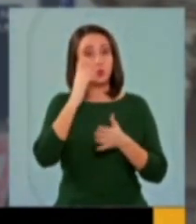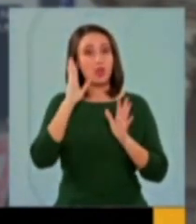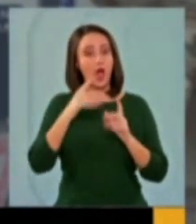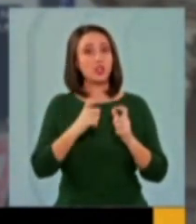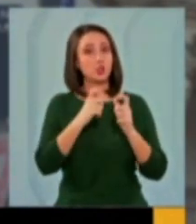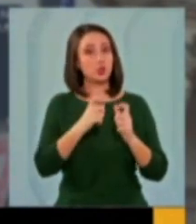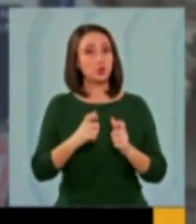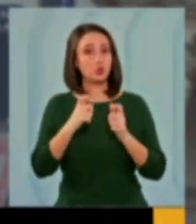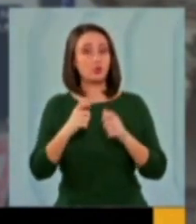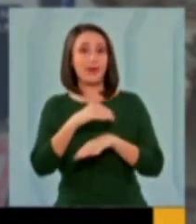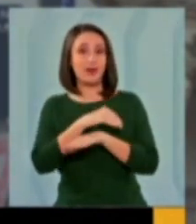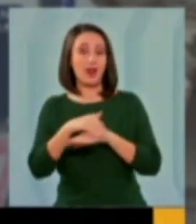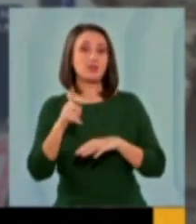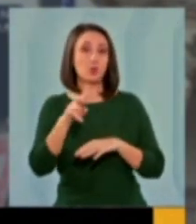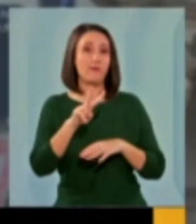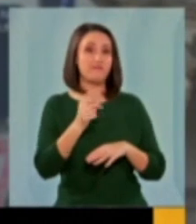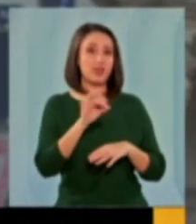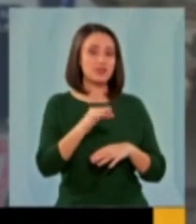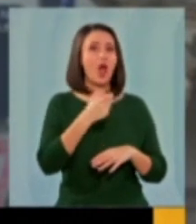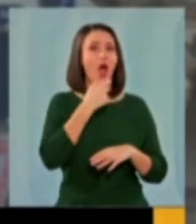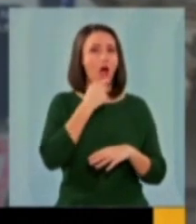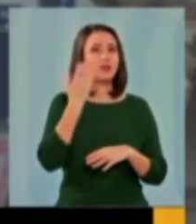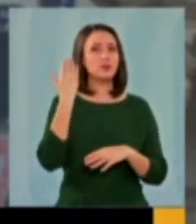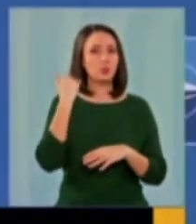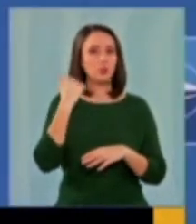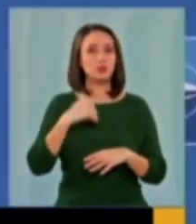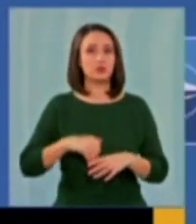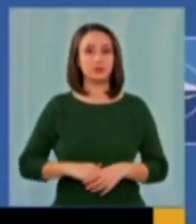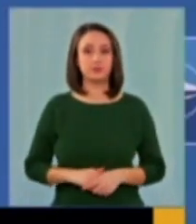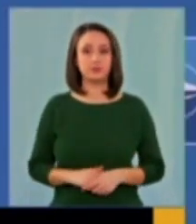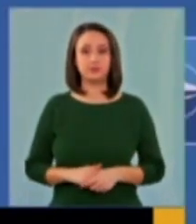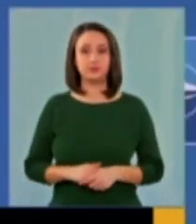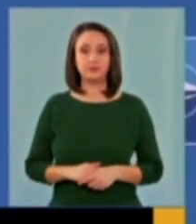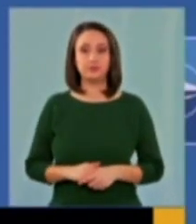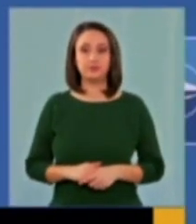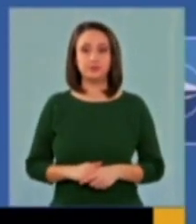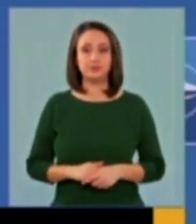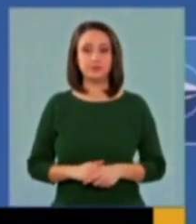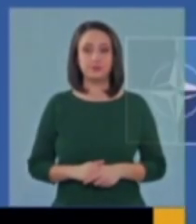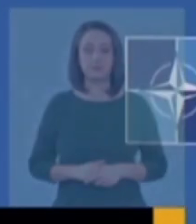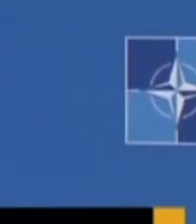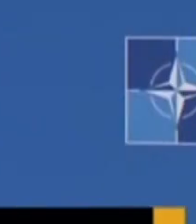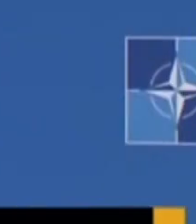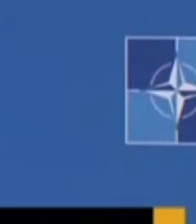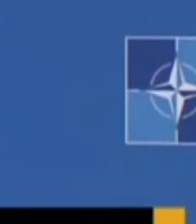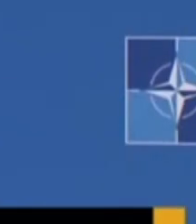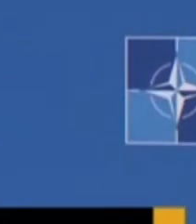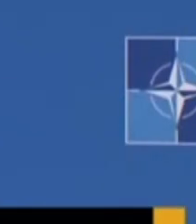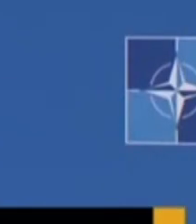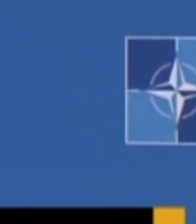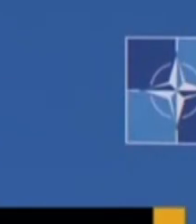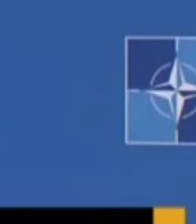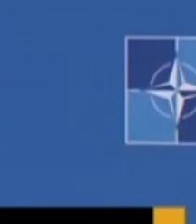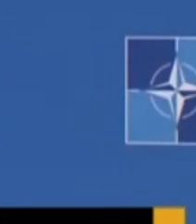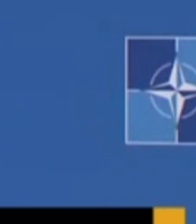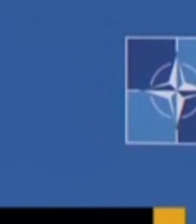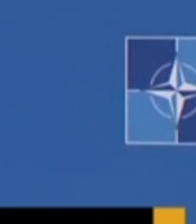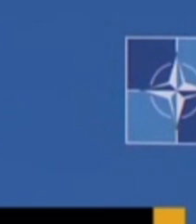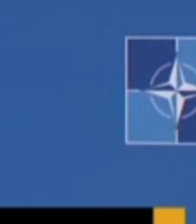are trupe la granița sa de vest de ani de zile. So far, we have not seen